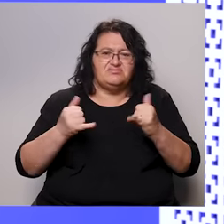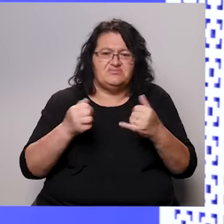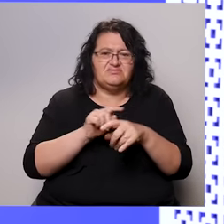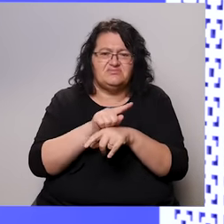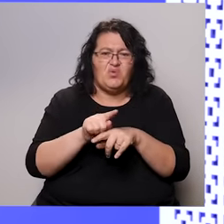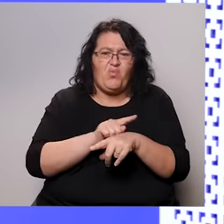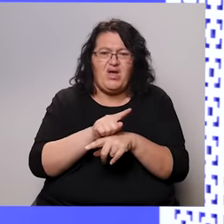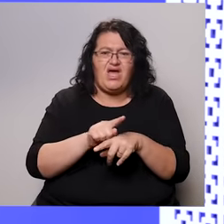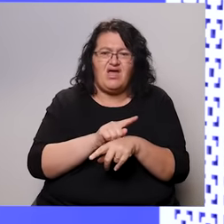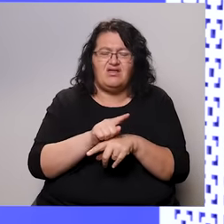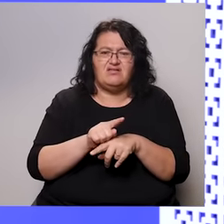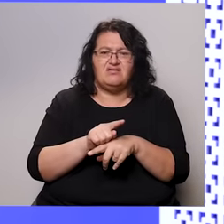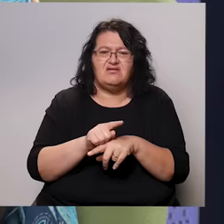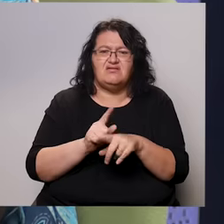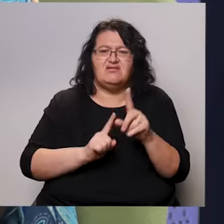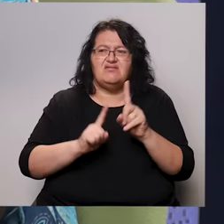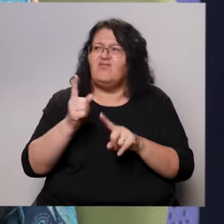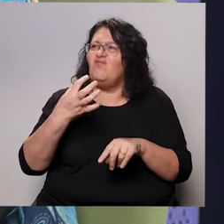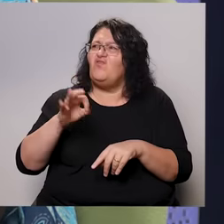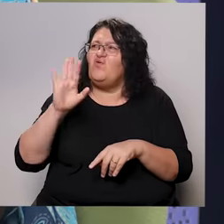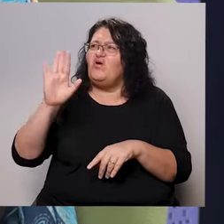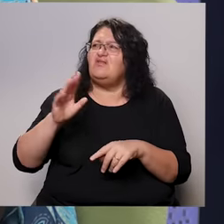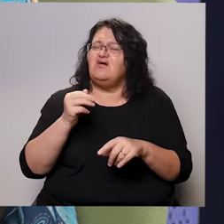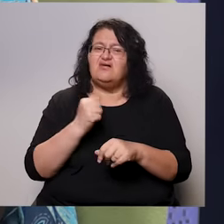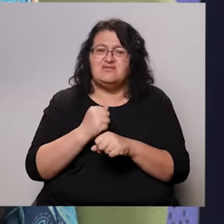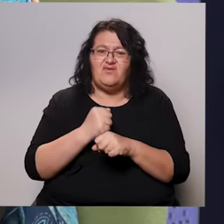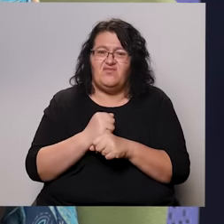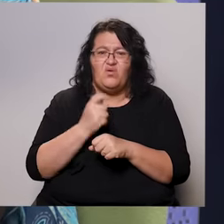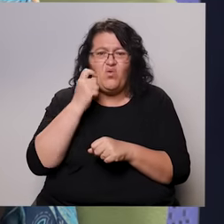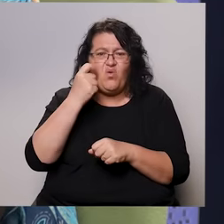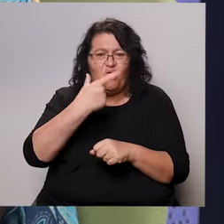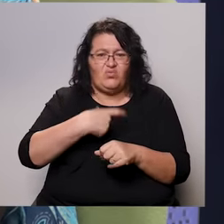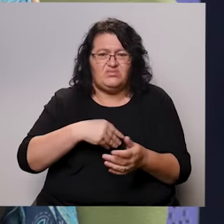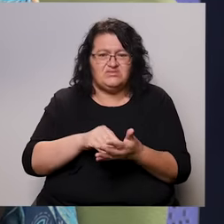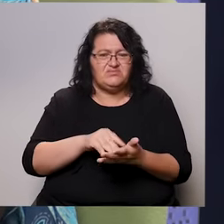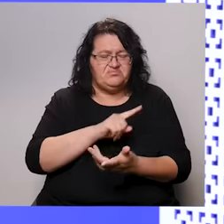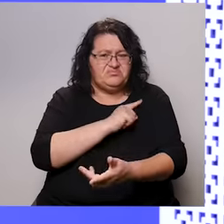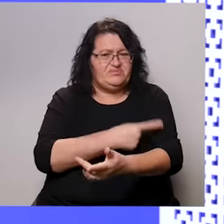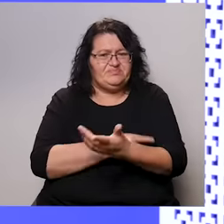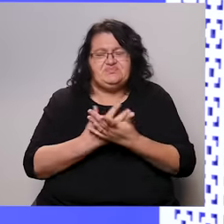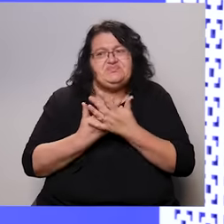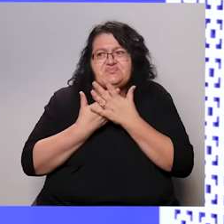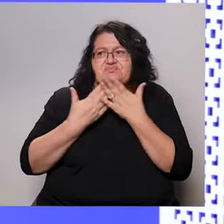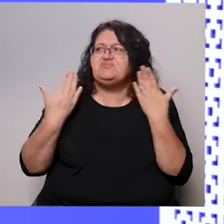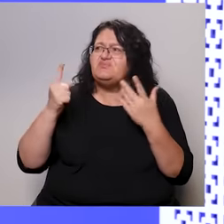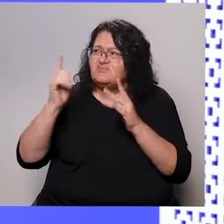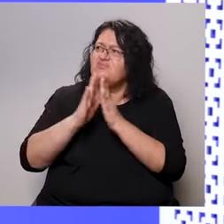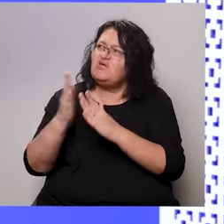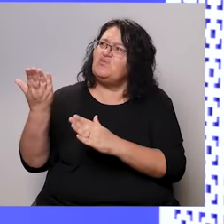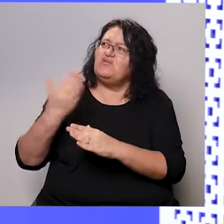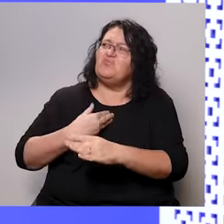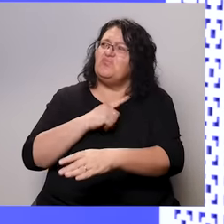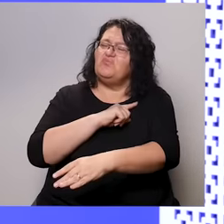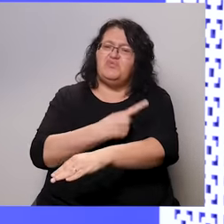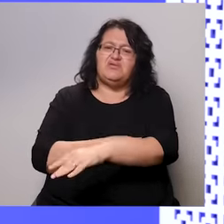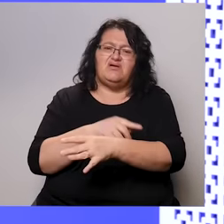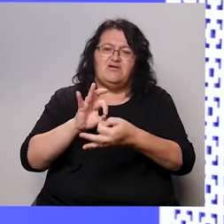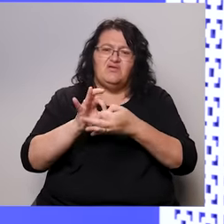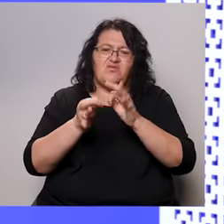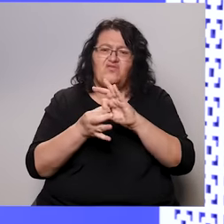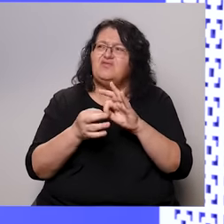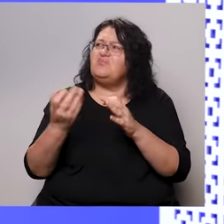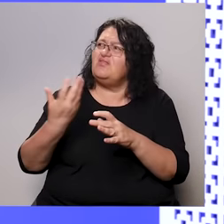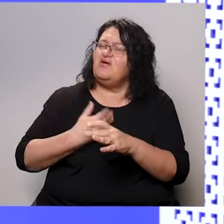moment, inclusiv dacă va fi voia Ta. Adică să fac față uman. Și trebuie să mă întărești. După ce am terminat de zis cuvintele acestea că